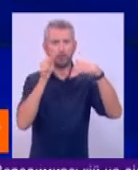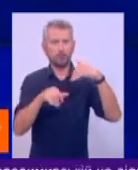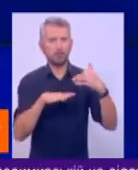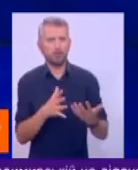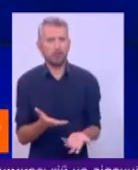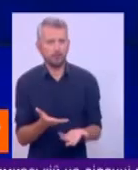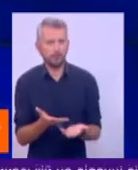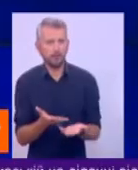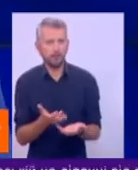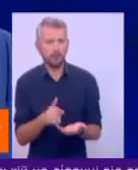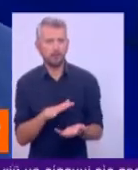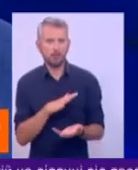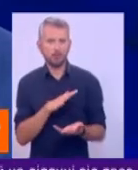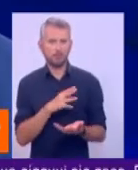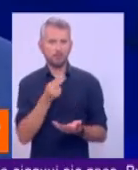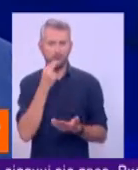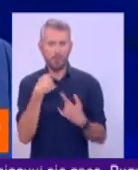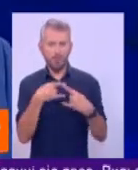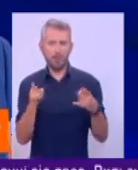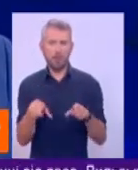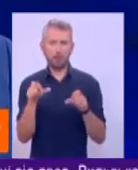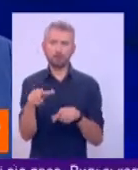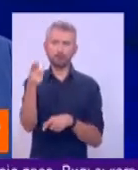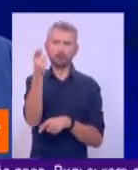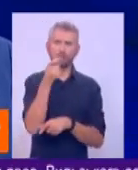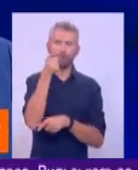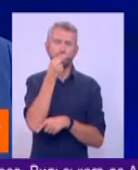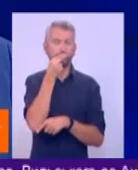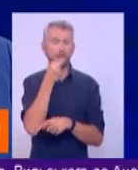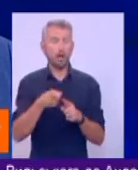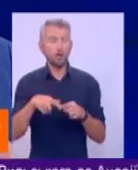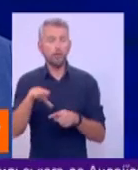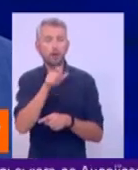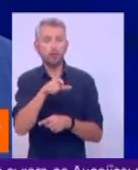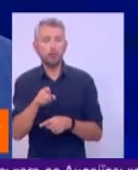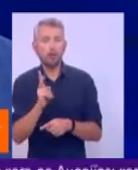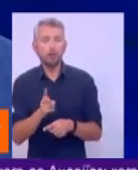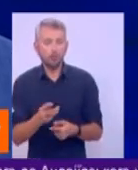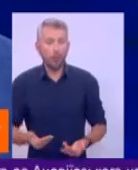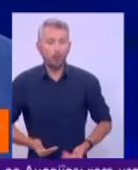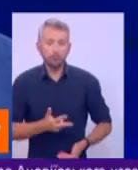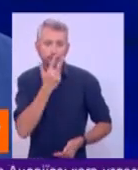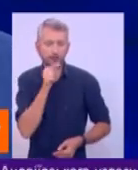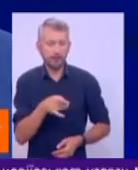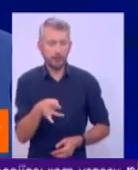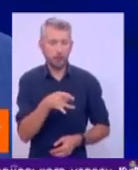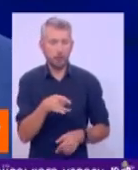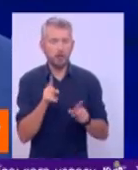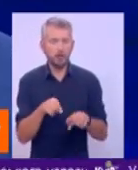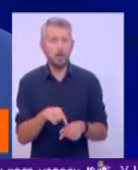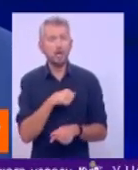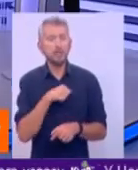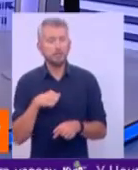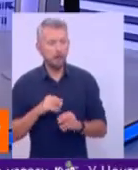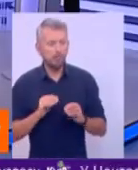было десерт просто есть на балконе, понимаете? И это у всех людей, которые обжили эти районы, которые даже... Сами